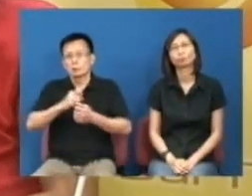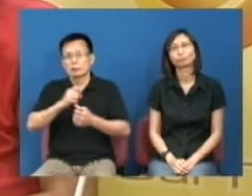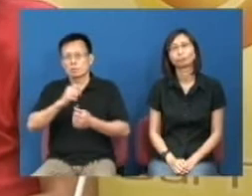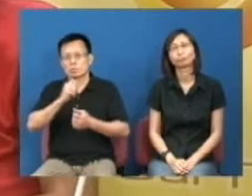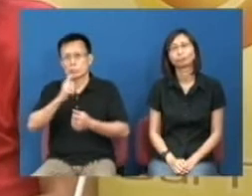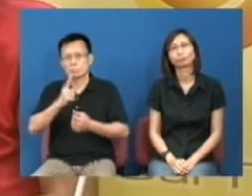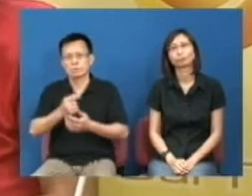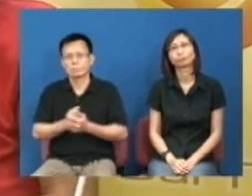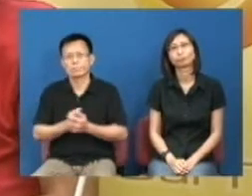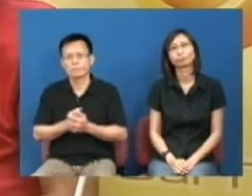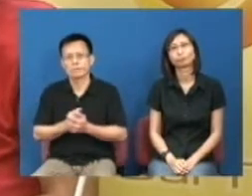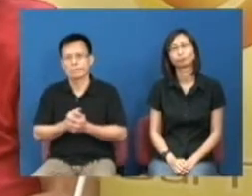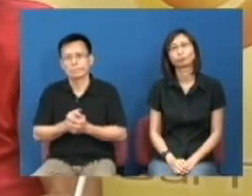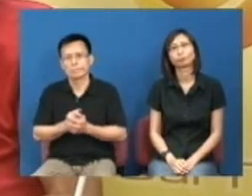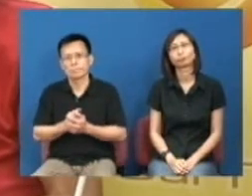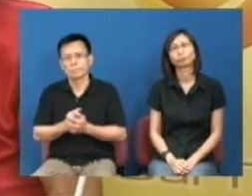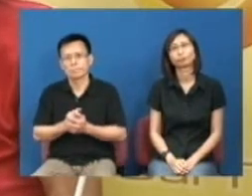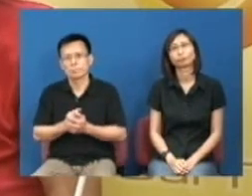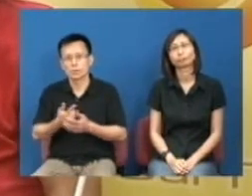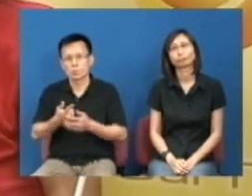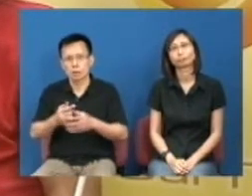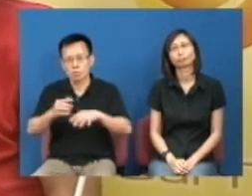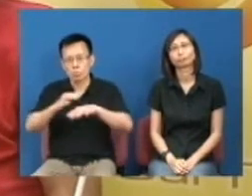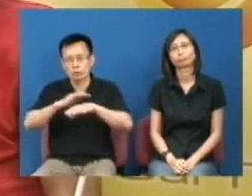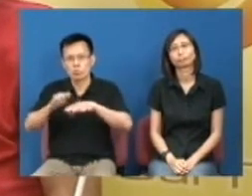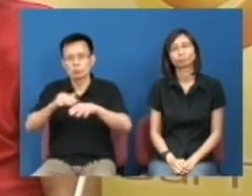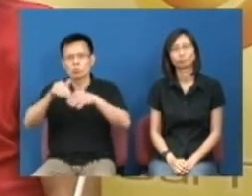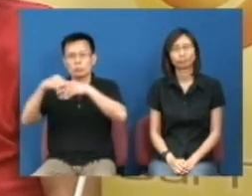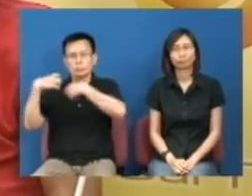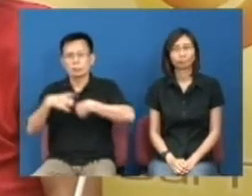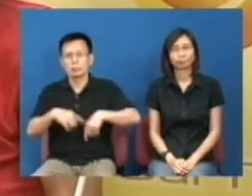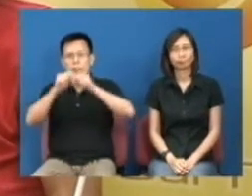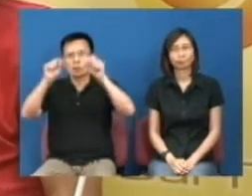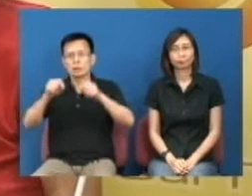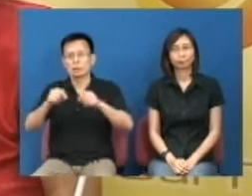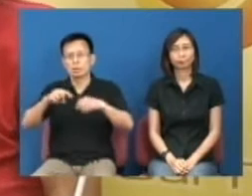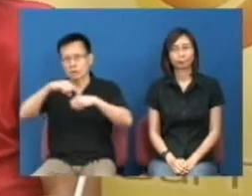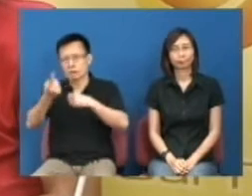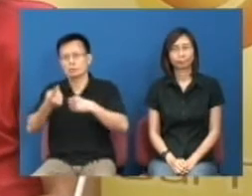定係不能避免嘅，就係香港普選的問題，一個就是廿三條的問題。